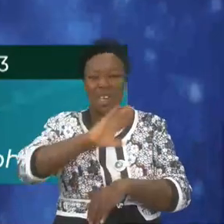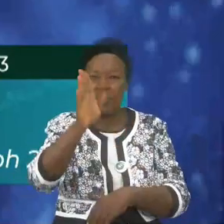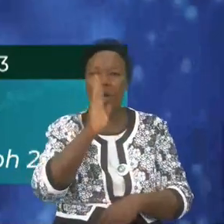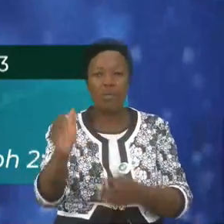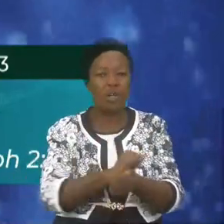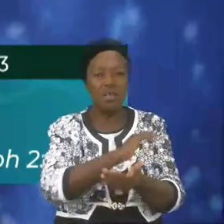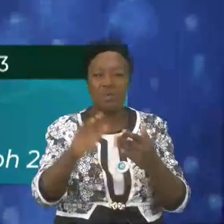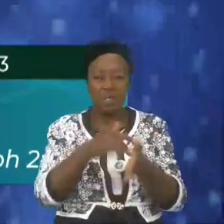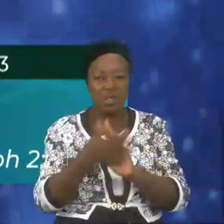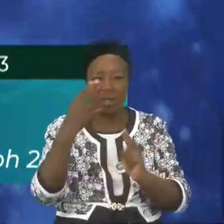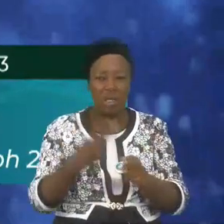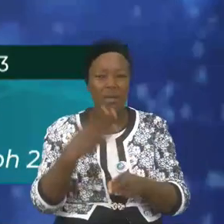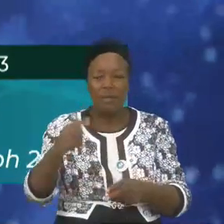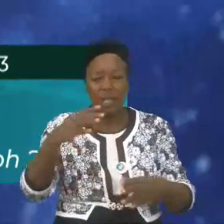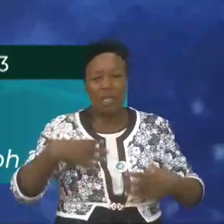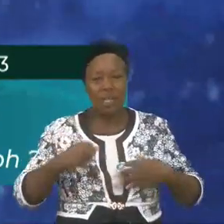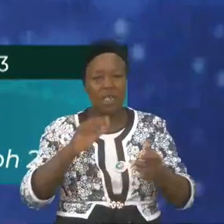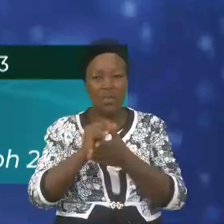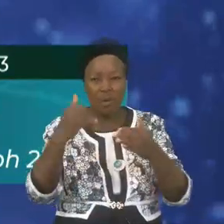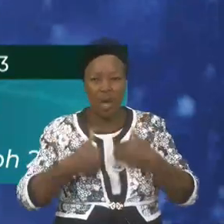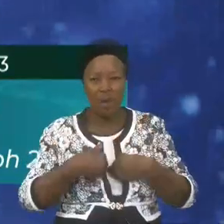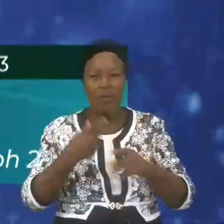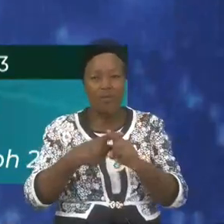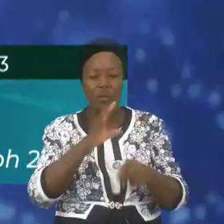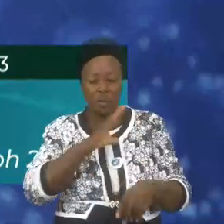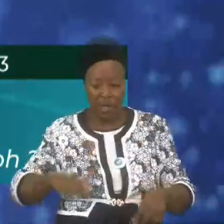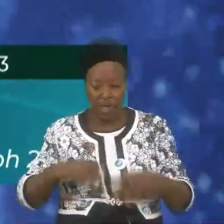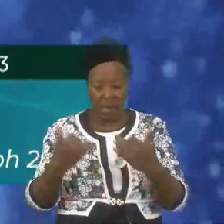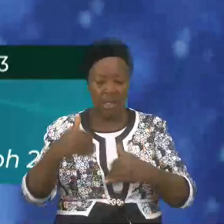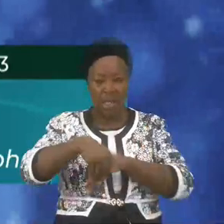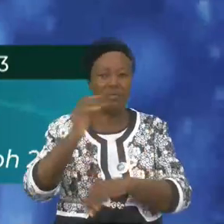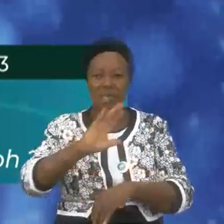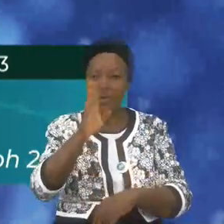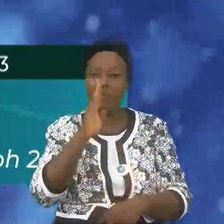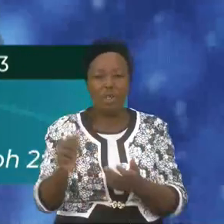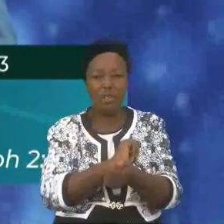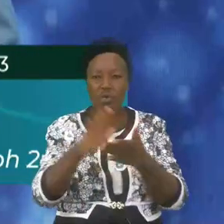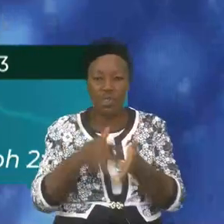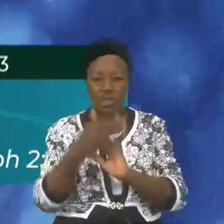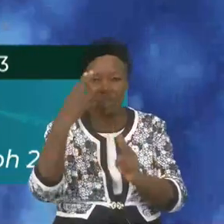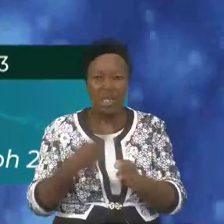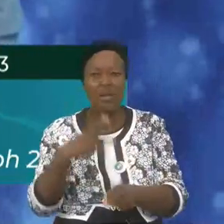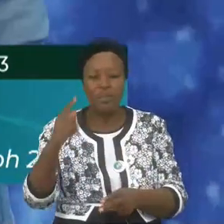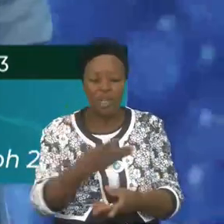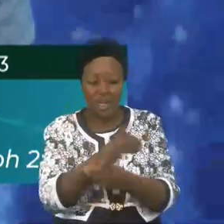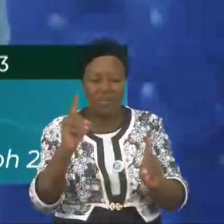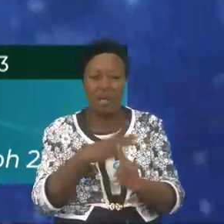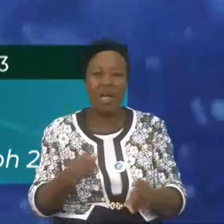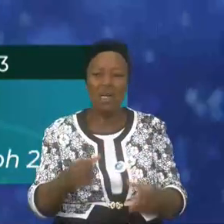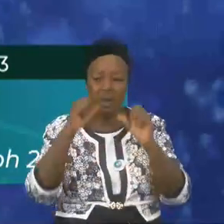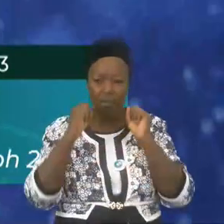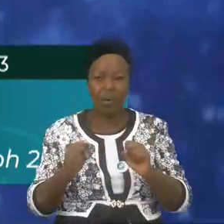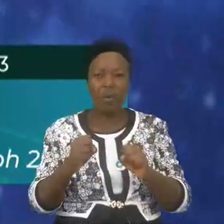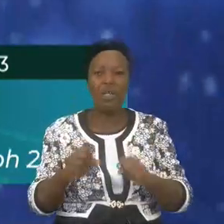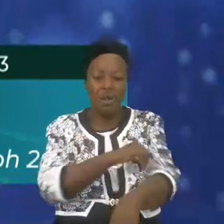jamais détruit. La guérison que tu recevras de Christ ce soir ne sera jamais détruite. La délivrance, la domination que tu